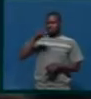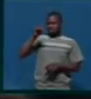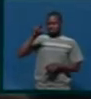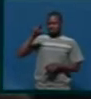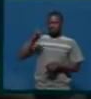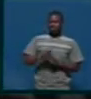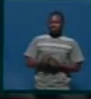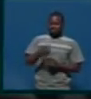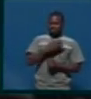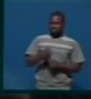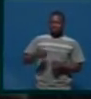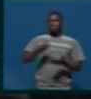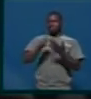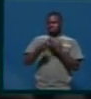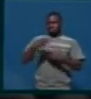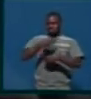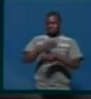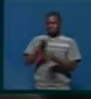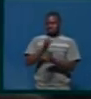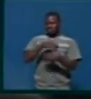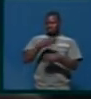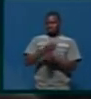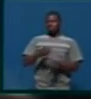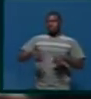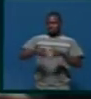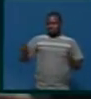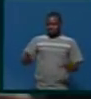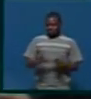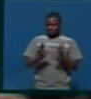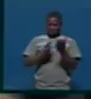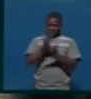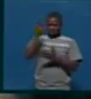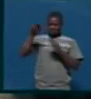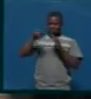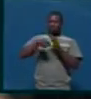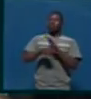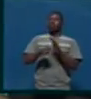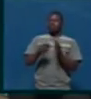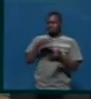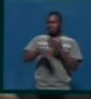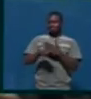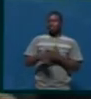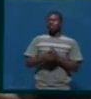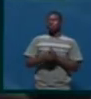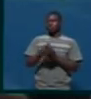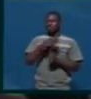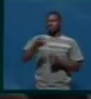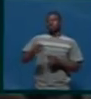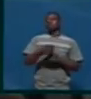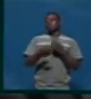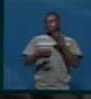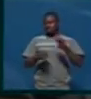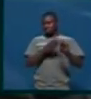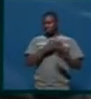de création donc de pôles de croissance également dans la région de l'Est et puis donc au Sahel. Alors tout cela donc vise, comme je l'ai